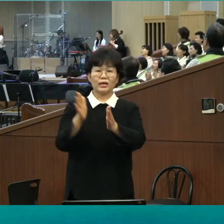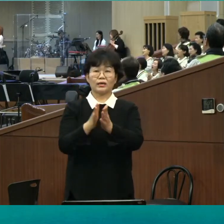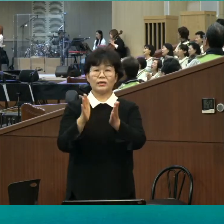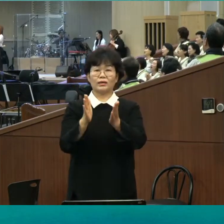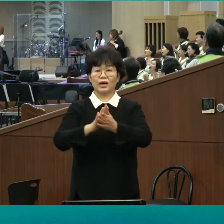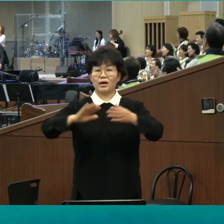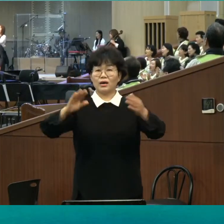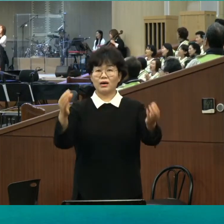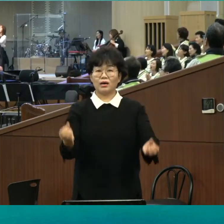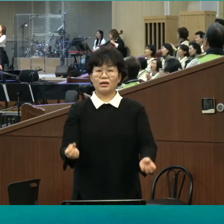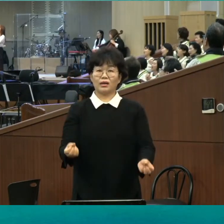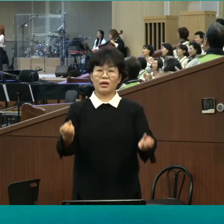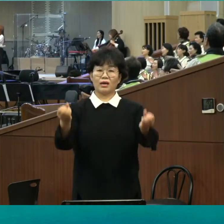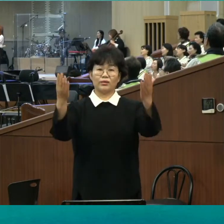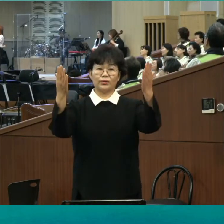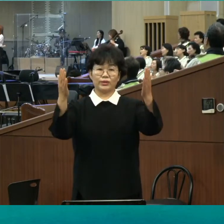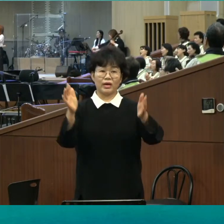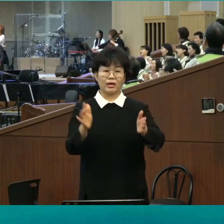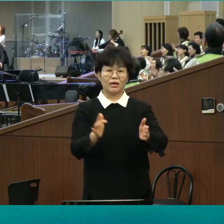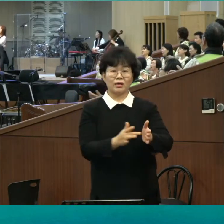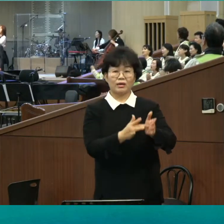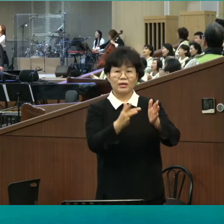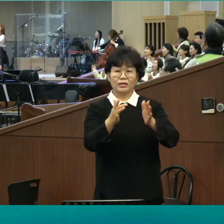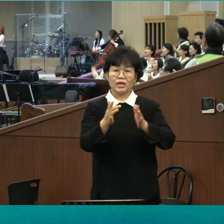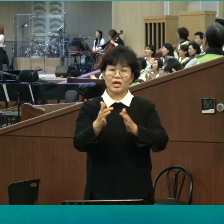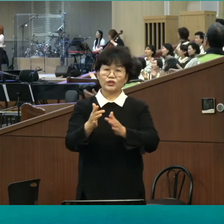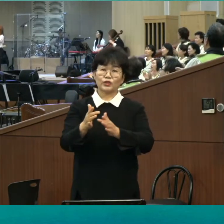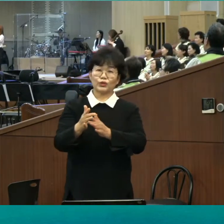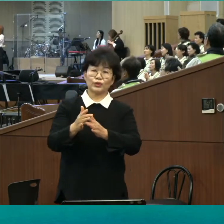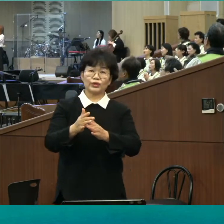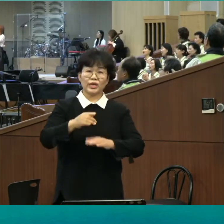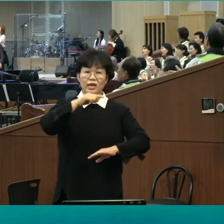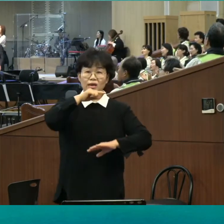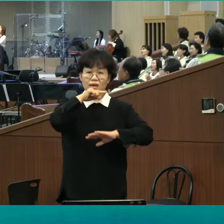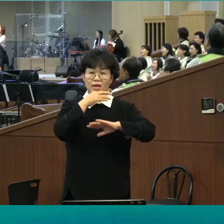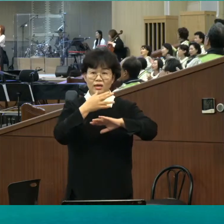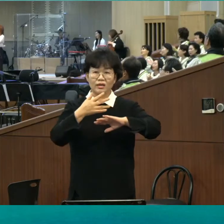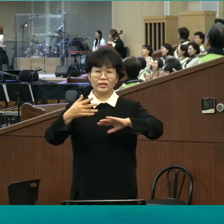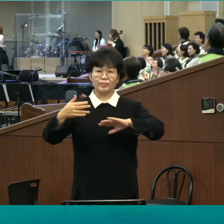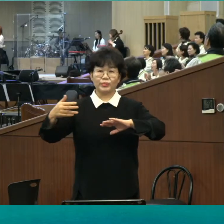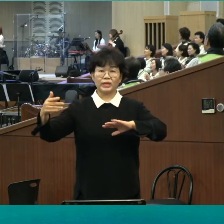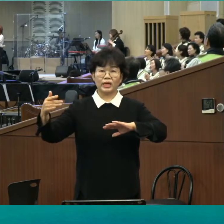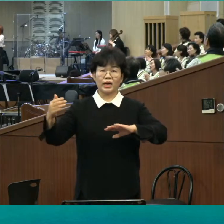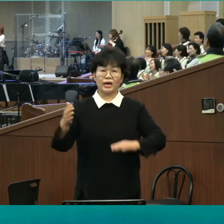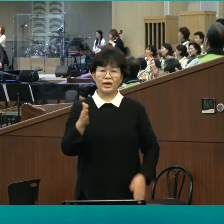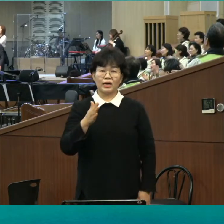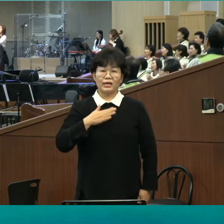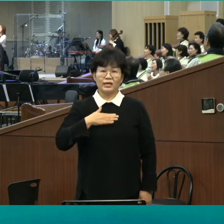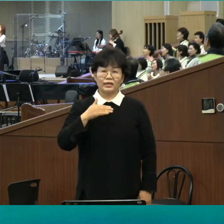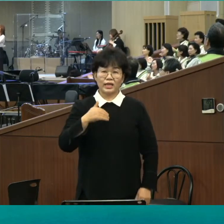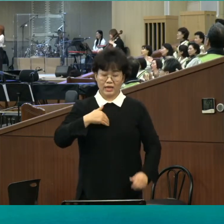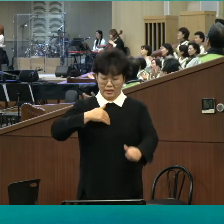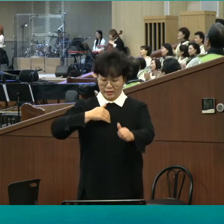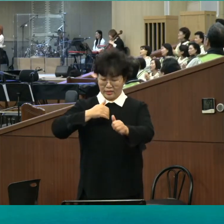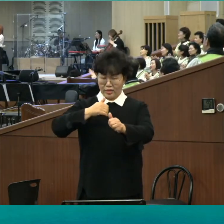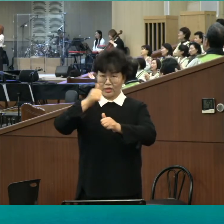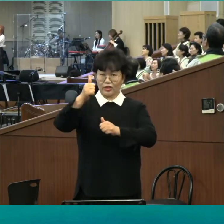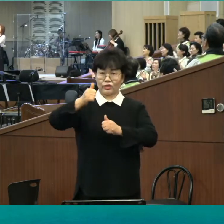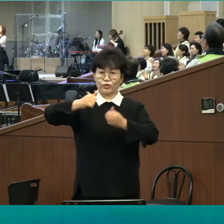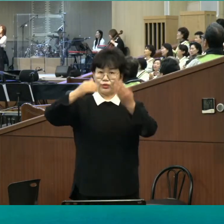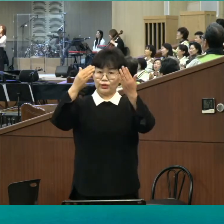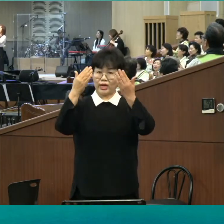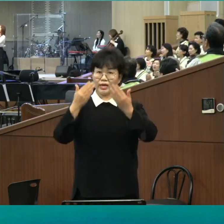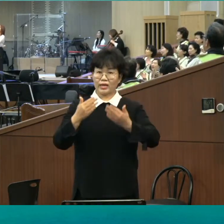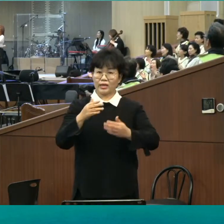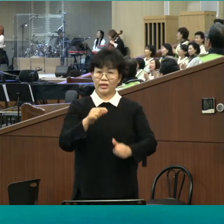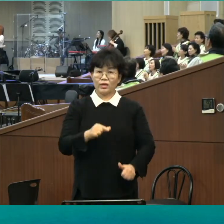영광 할렐루야. 예수의 그 피가 내게 승리